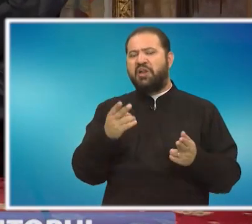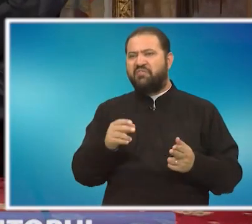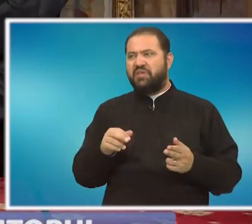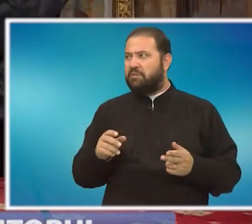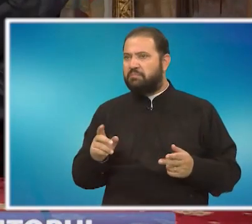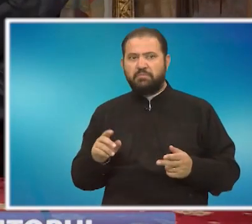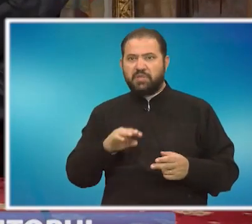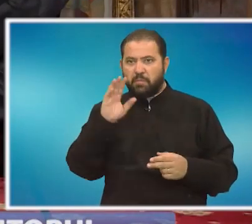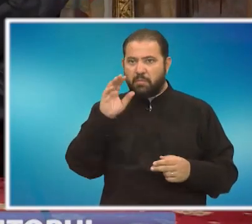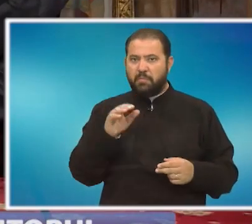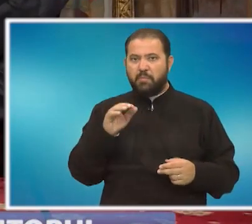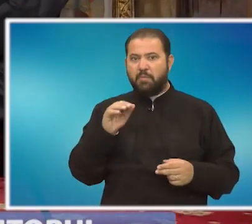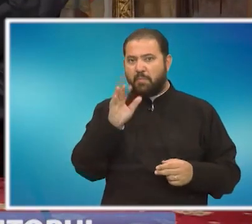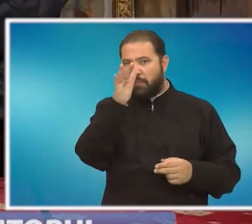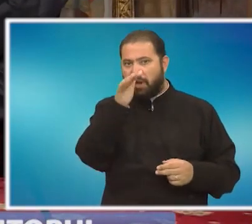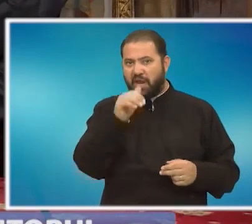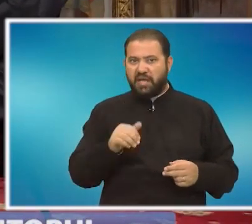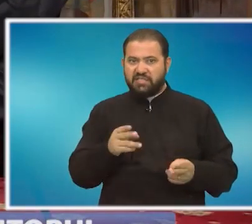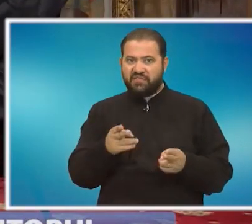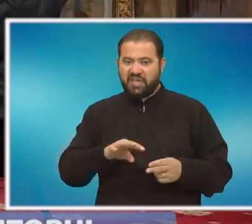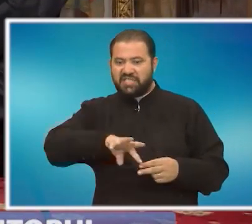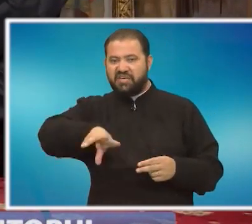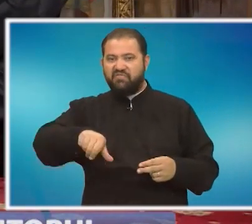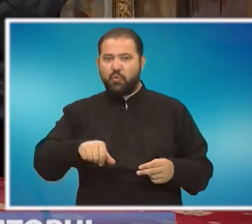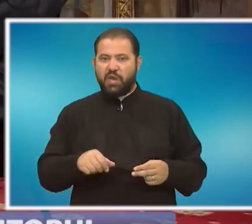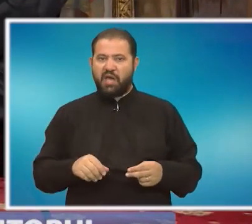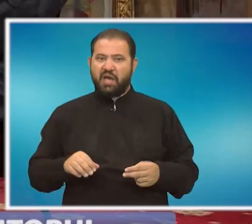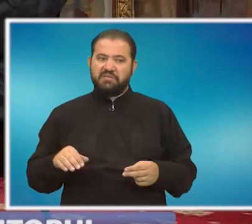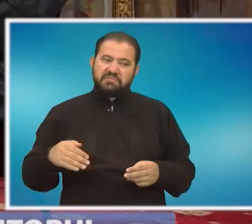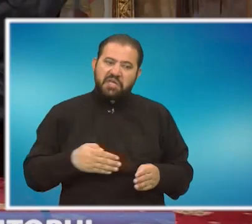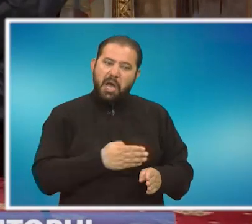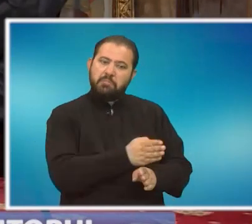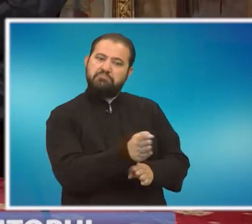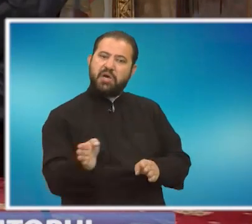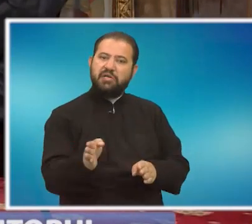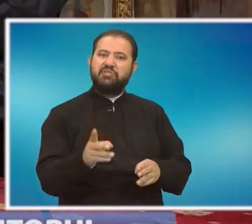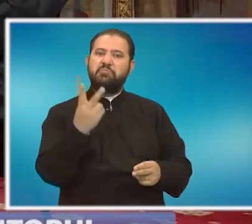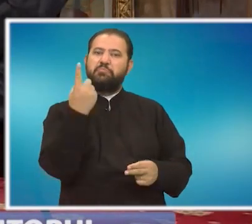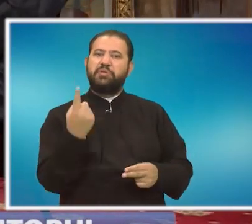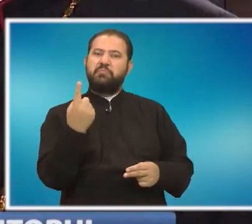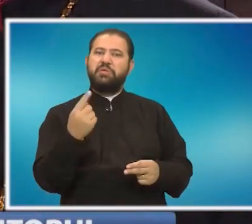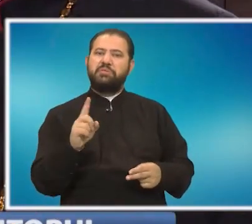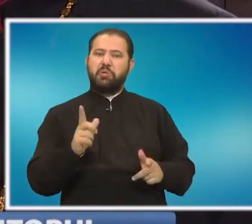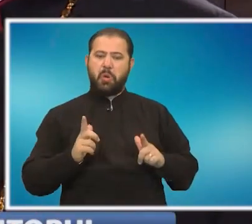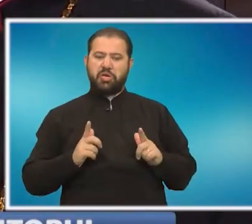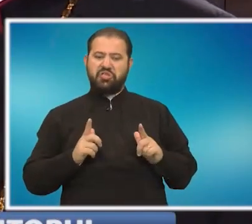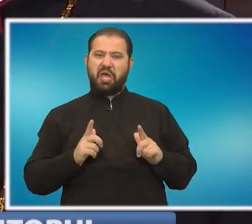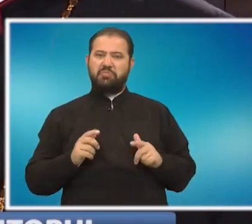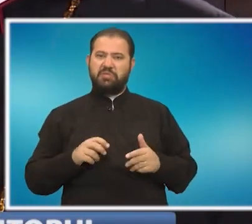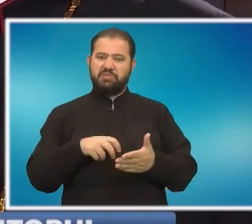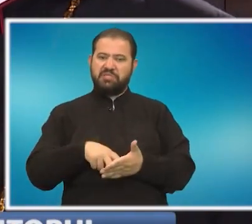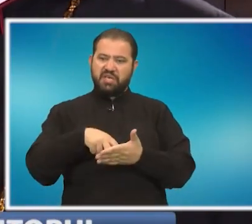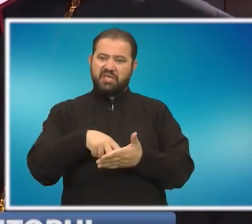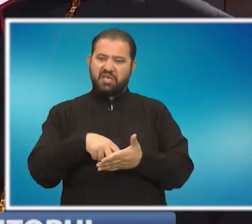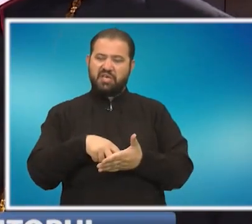că mai sunt poate și dintre aceia care ar vrea să intre neapărat să fie primii, să ia aminte să